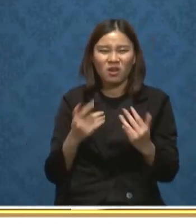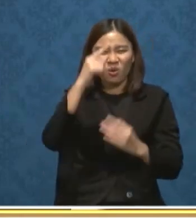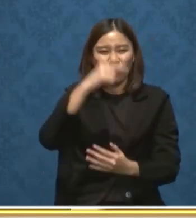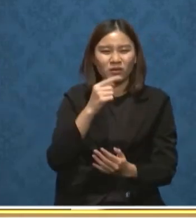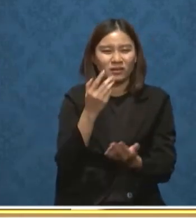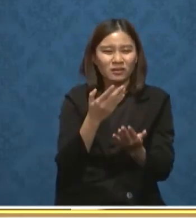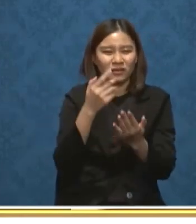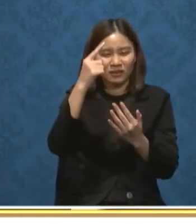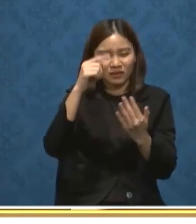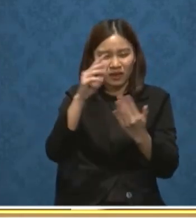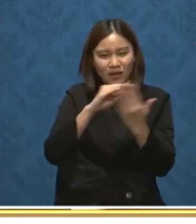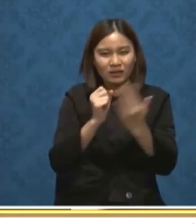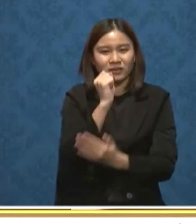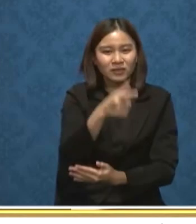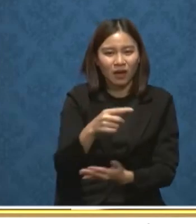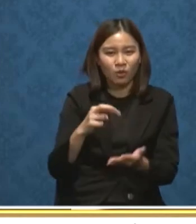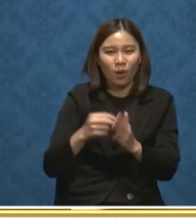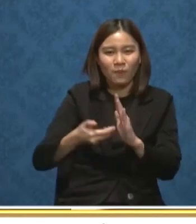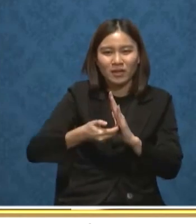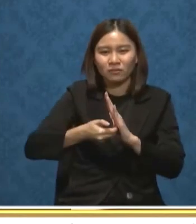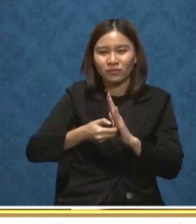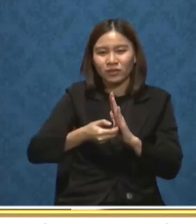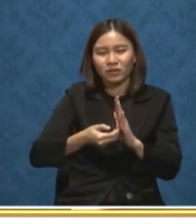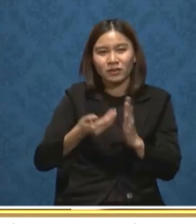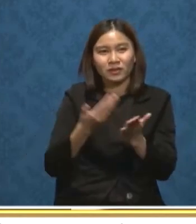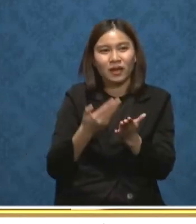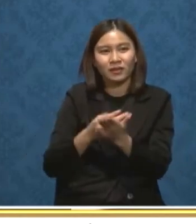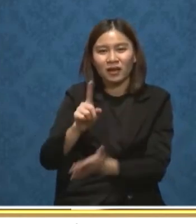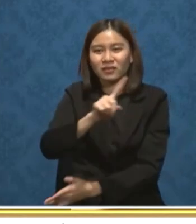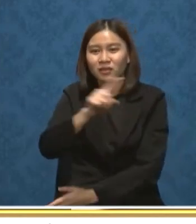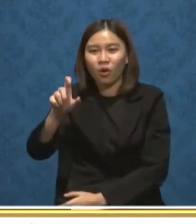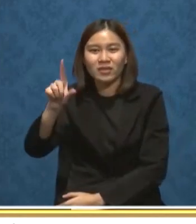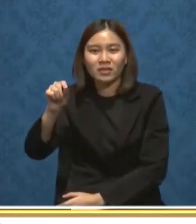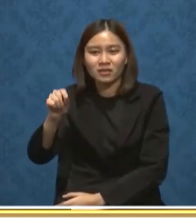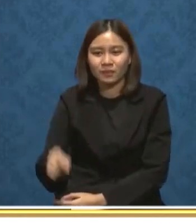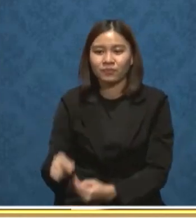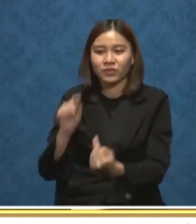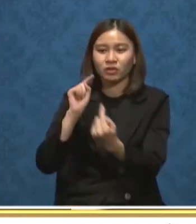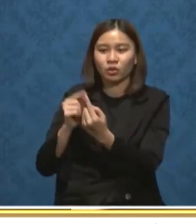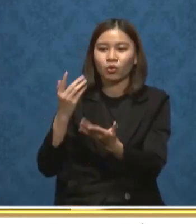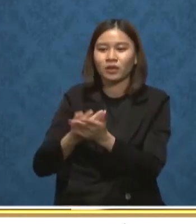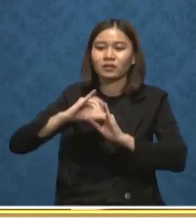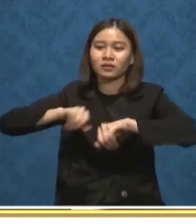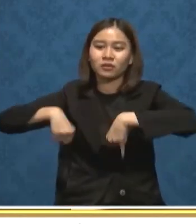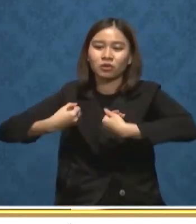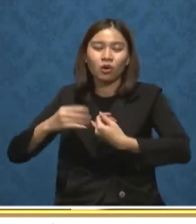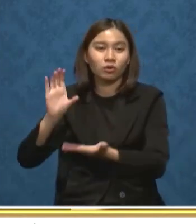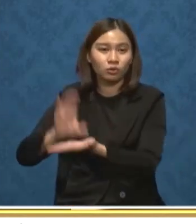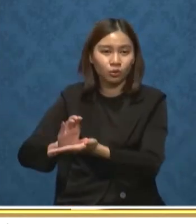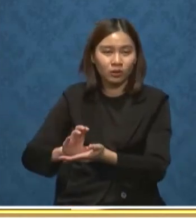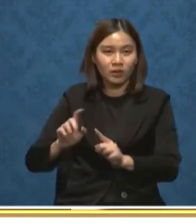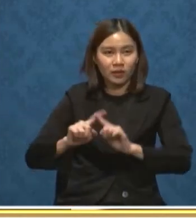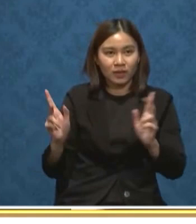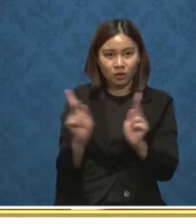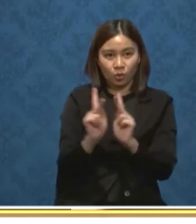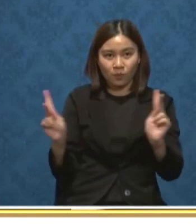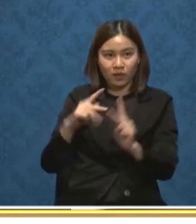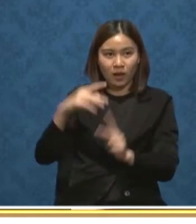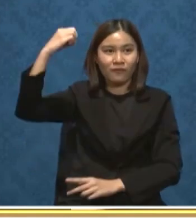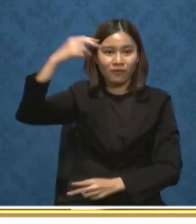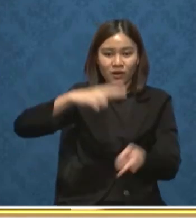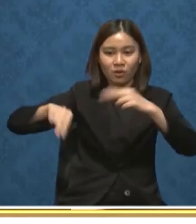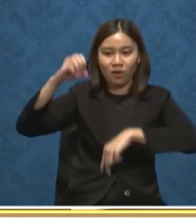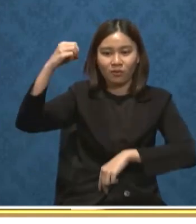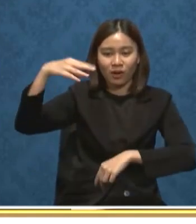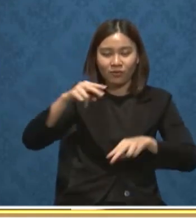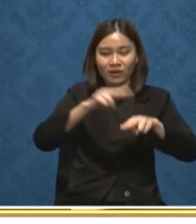คาไ 1,000 พธถูกไถเดือนละ 120เข้าไปสู่เกร reในทุ strangerZโดยที่ณะกำการกิจกพลงานที่